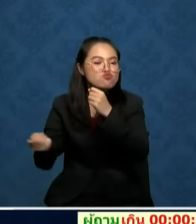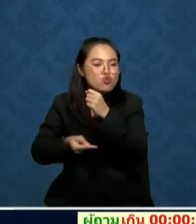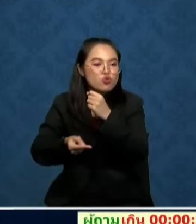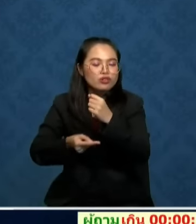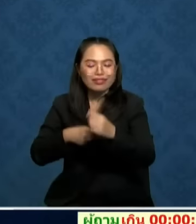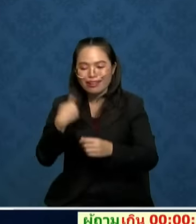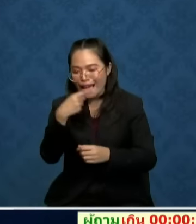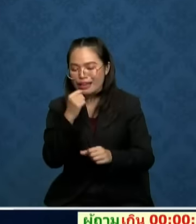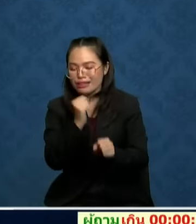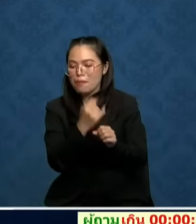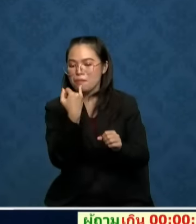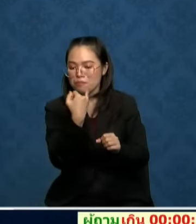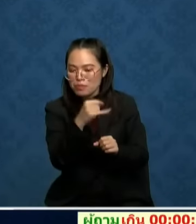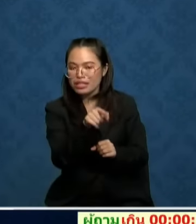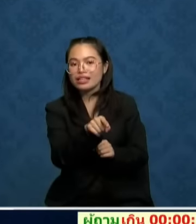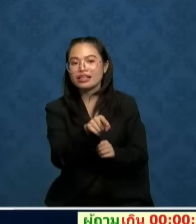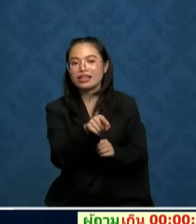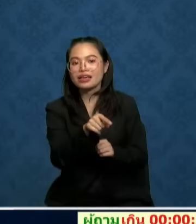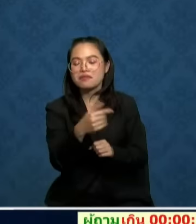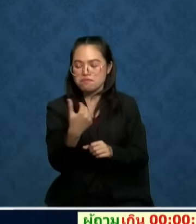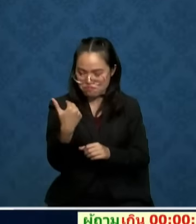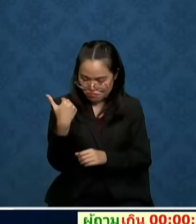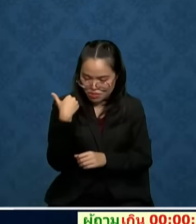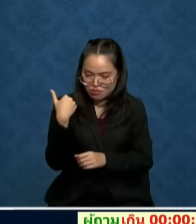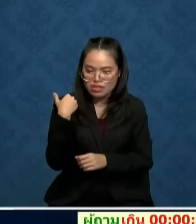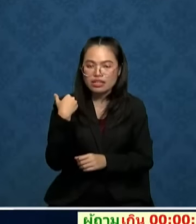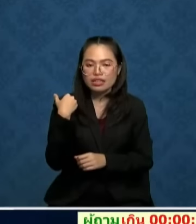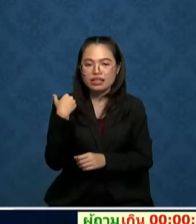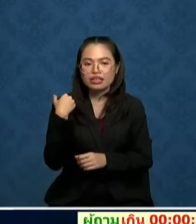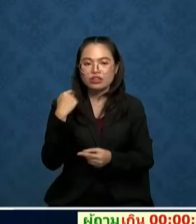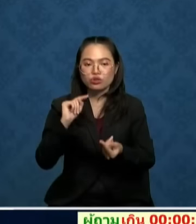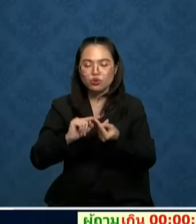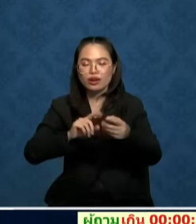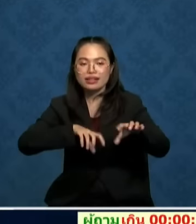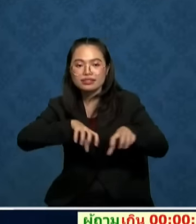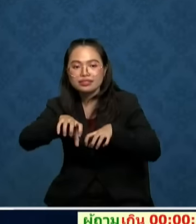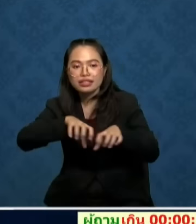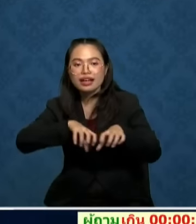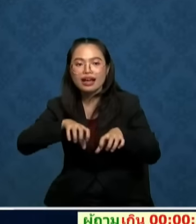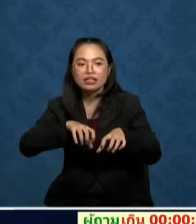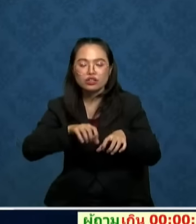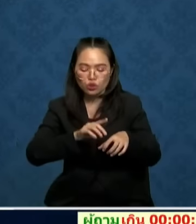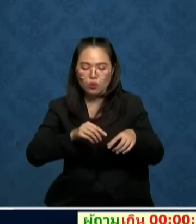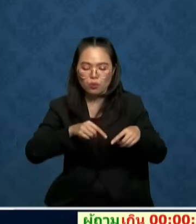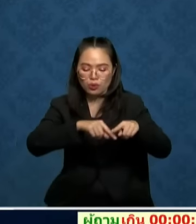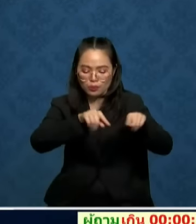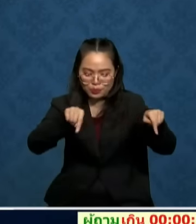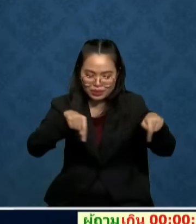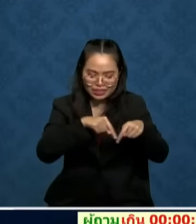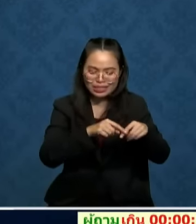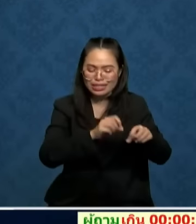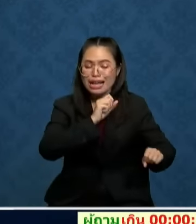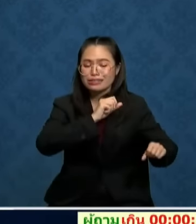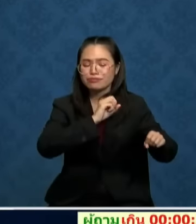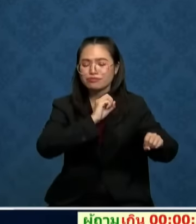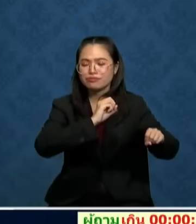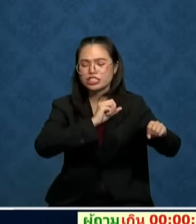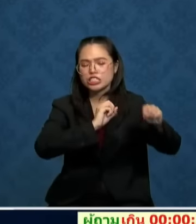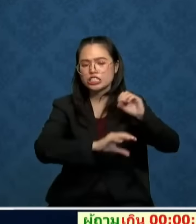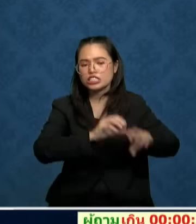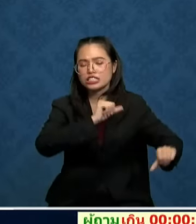ที่รับโทษก็เช่นเดียวกันผู้ก่อให้เกิดคนขนส่งแล้วก็พื้นที่ที่ทำพื้นที่ที่อนุญาตให้กำจัดทั้งถูกต้องและไม่ถูกต้องต้องรับโ